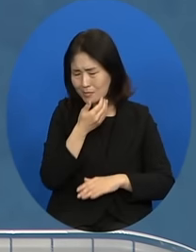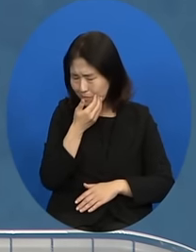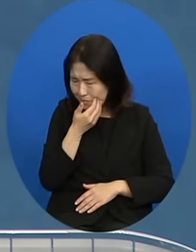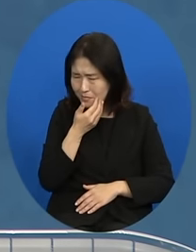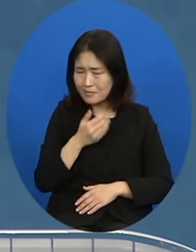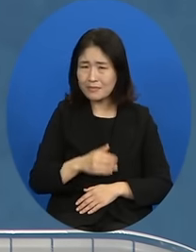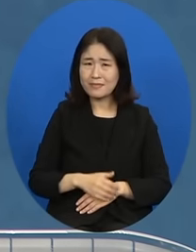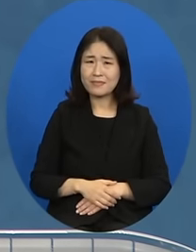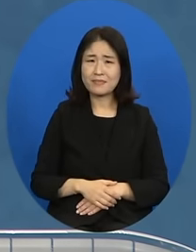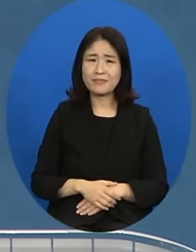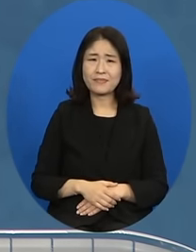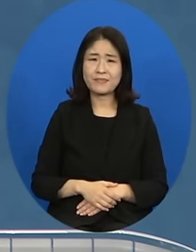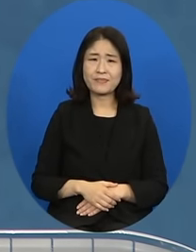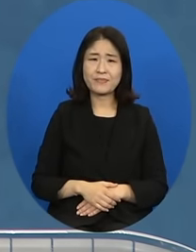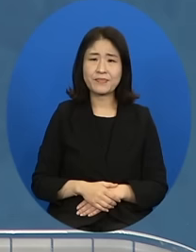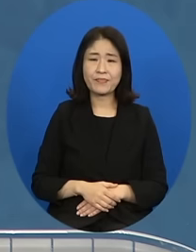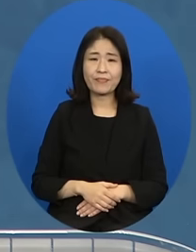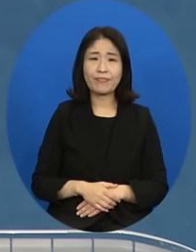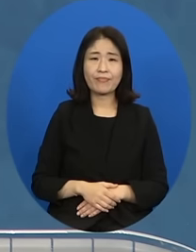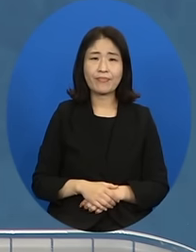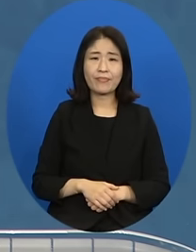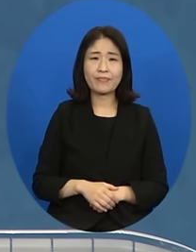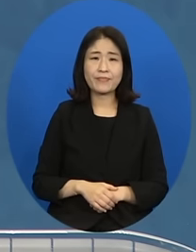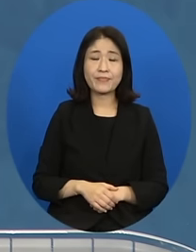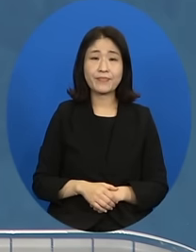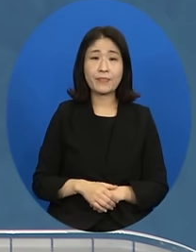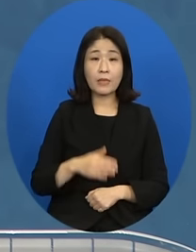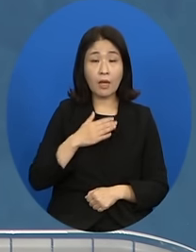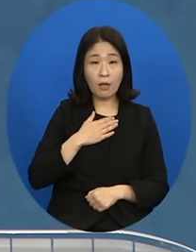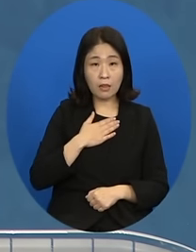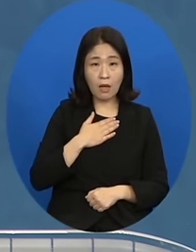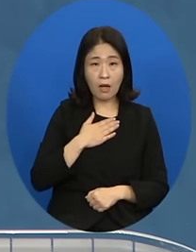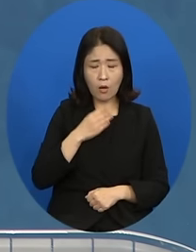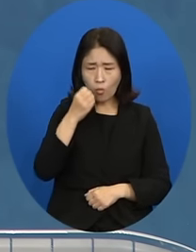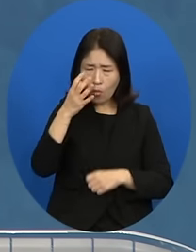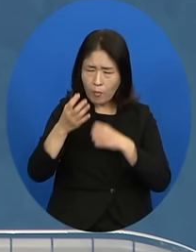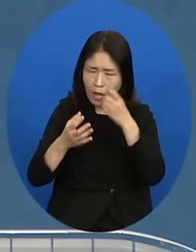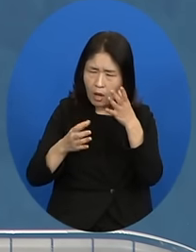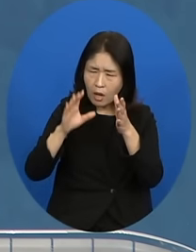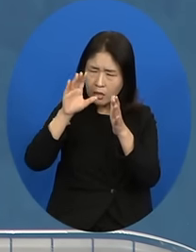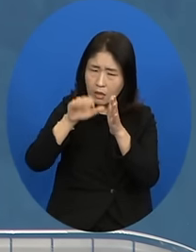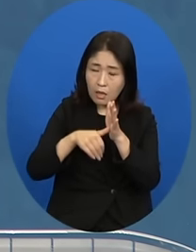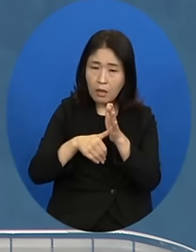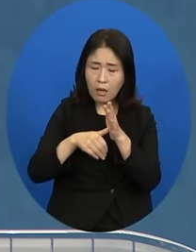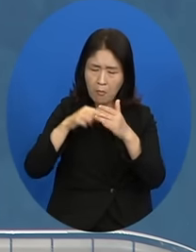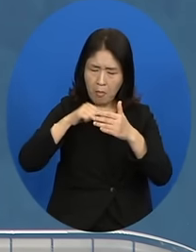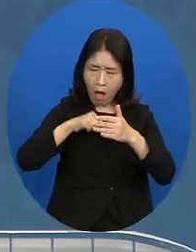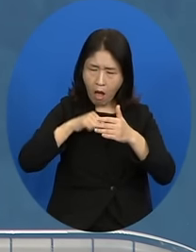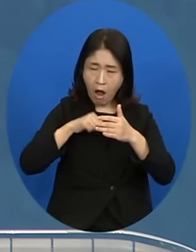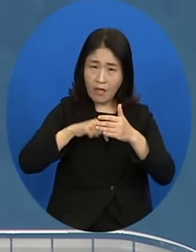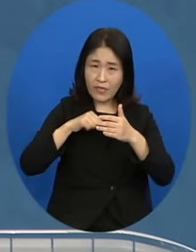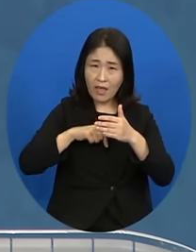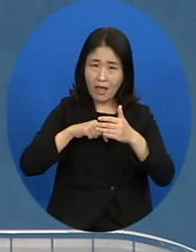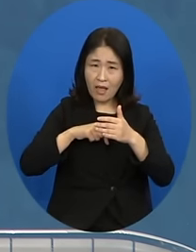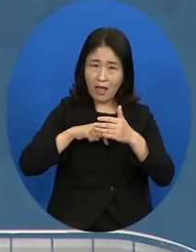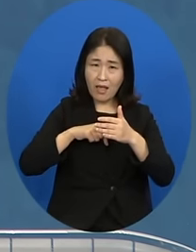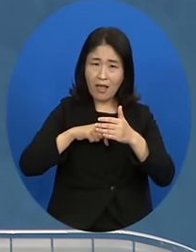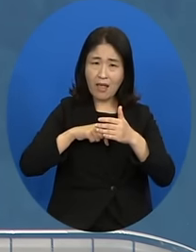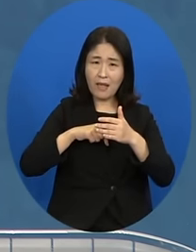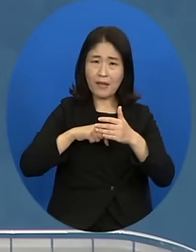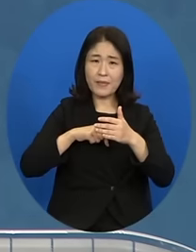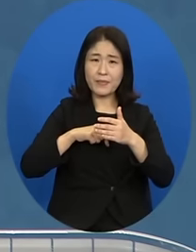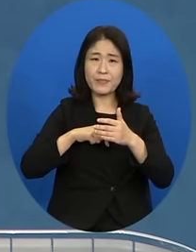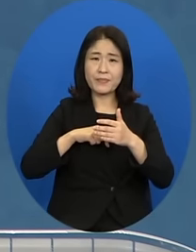죄송스럽습니다. 그런데 여러분, 제가 그렇게 고백하는데 뒤이어서 제 마음의 깊은